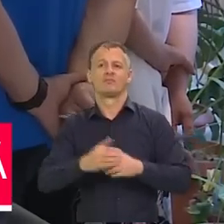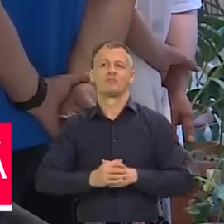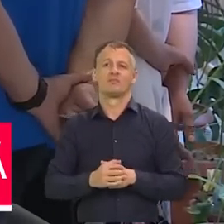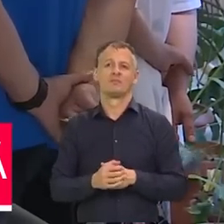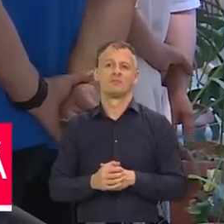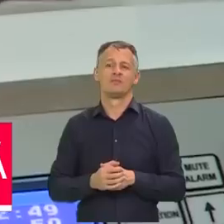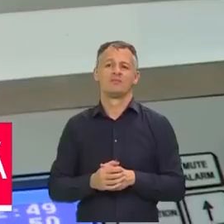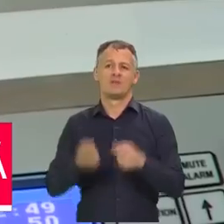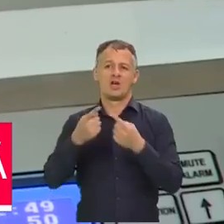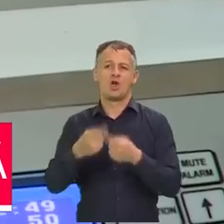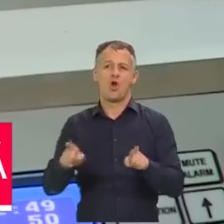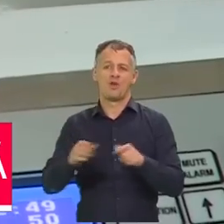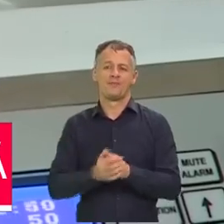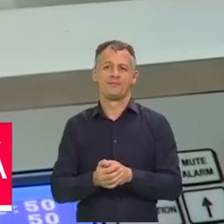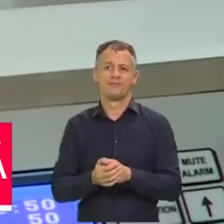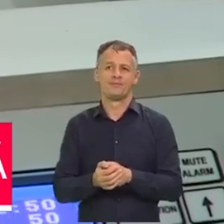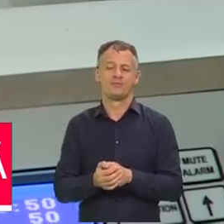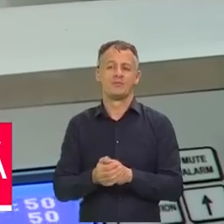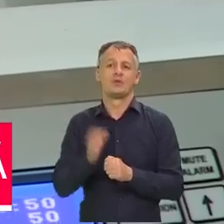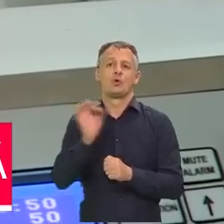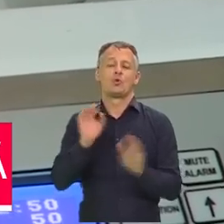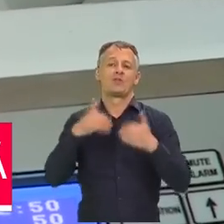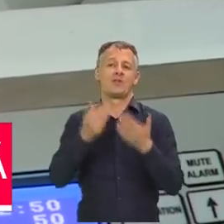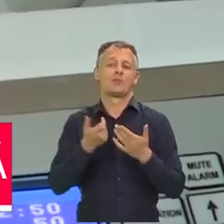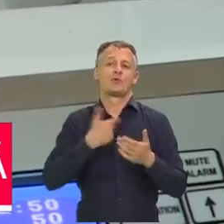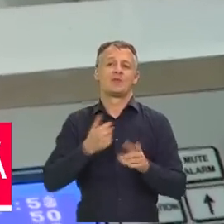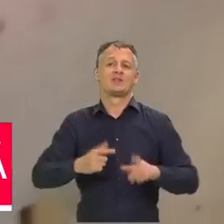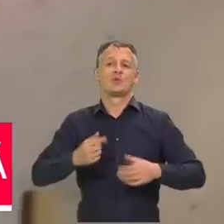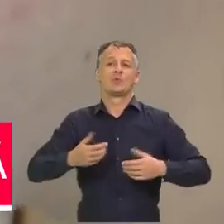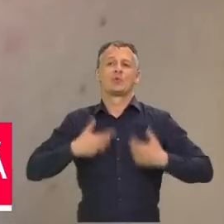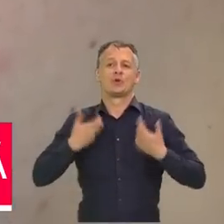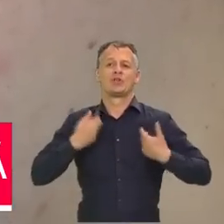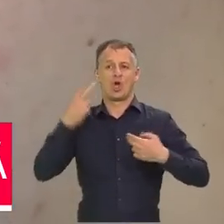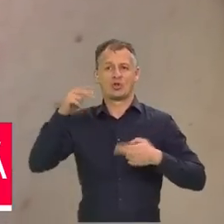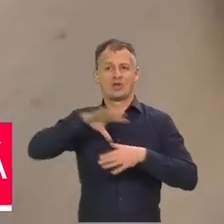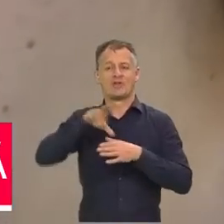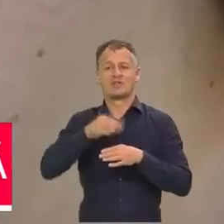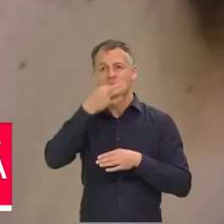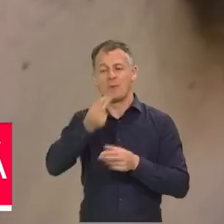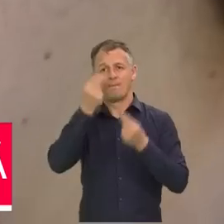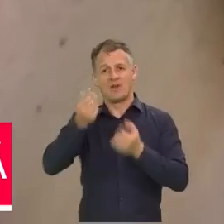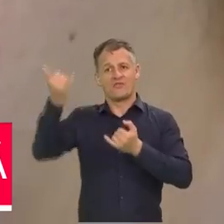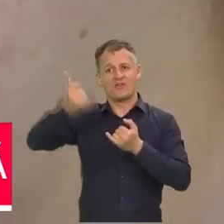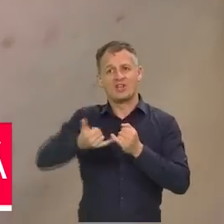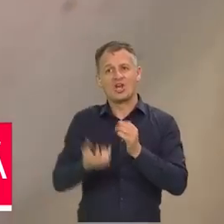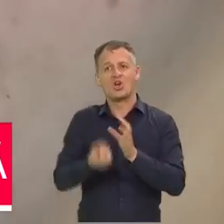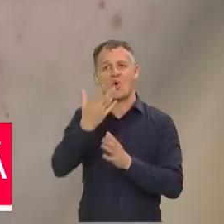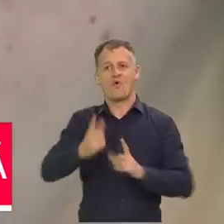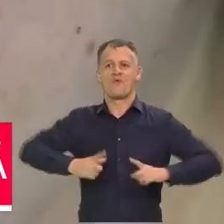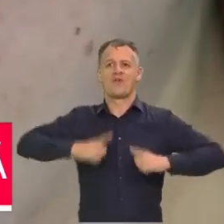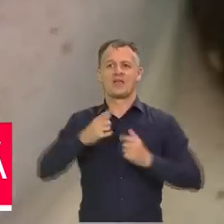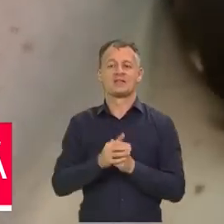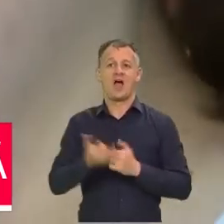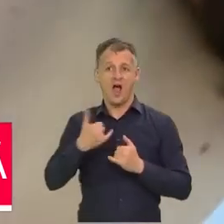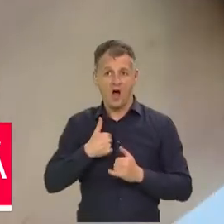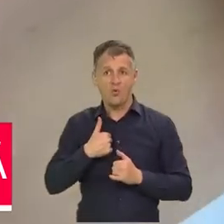în neant. Șansa primită i-a dat posibilitatea să se bucure în continuare de familie și să poată spune binevenit unei noi vieți. Acum am venit cu